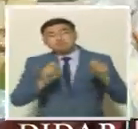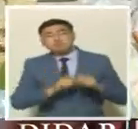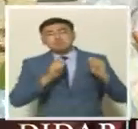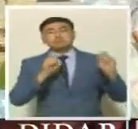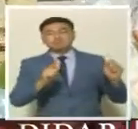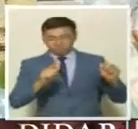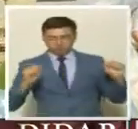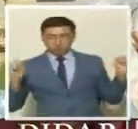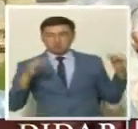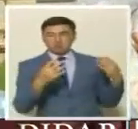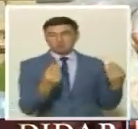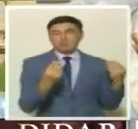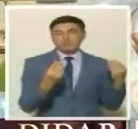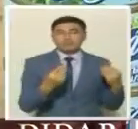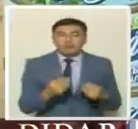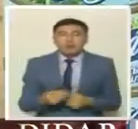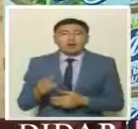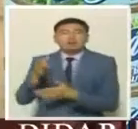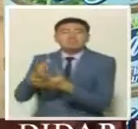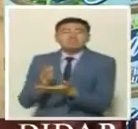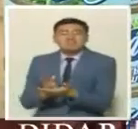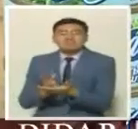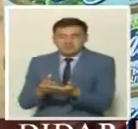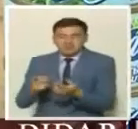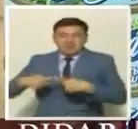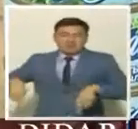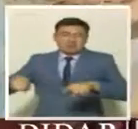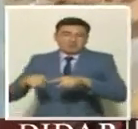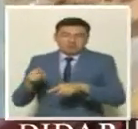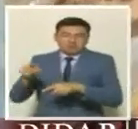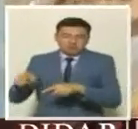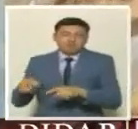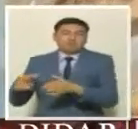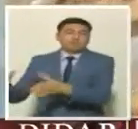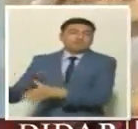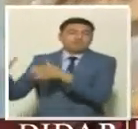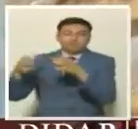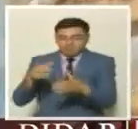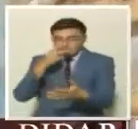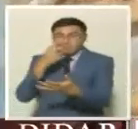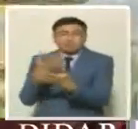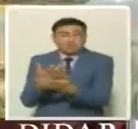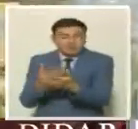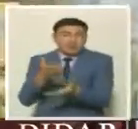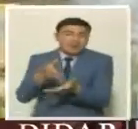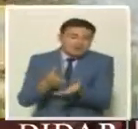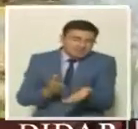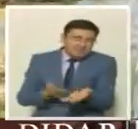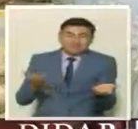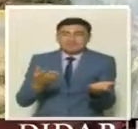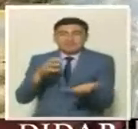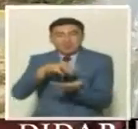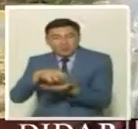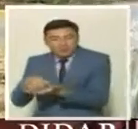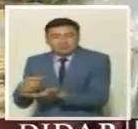представлена продукция завода «Даулет Нан», принадлежащего компании «Нефтестройсервис». Хлебзавод «Даулет», помимо хлебобулочных изделий,